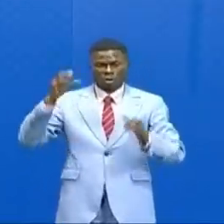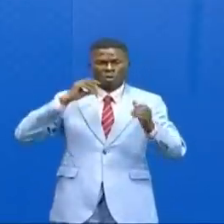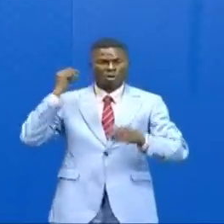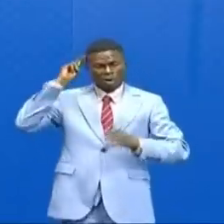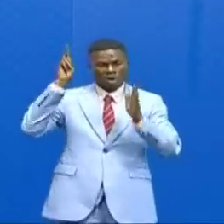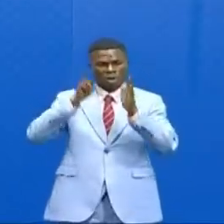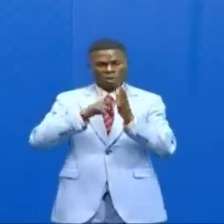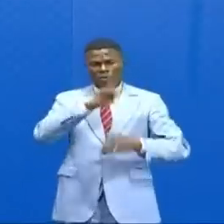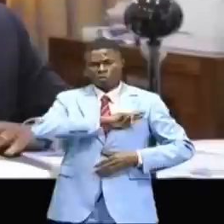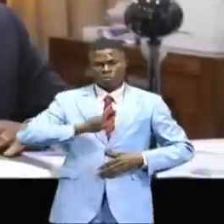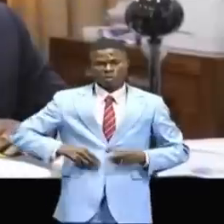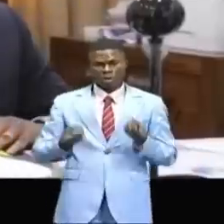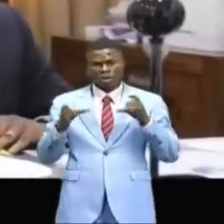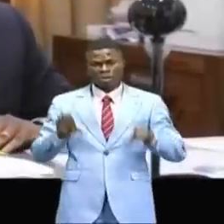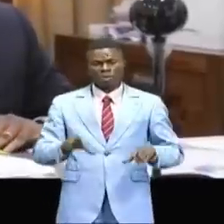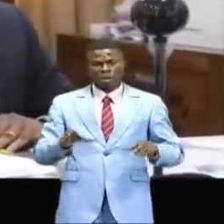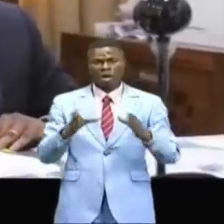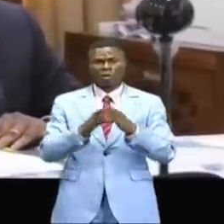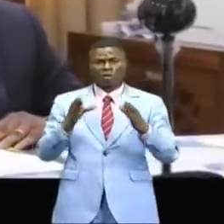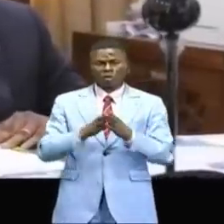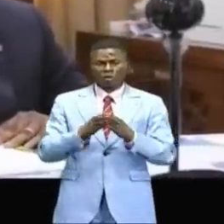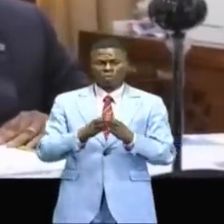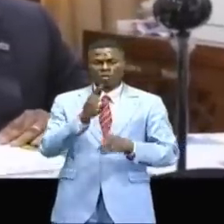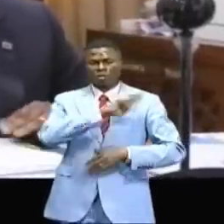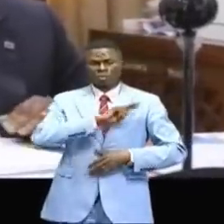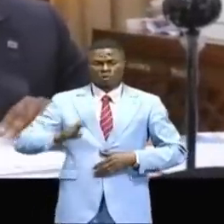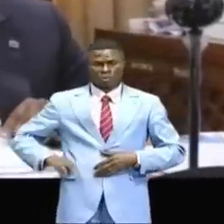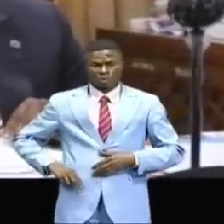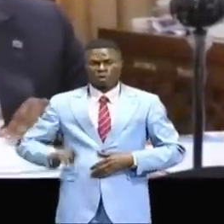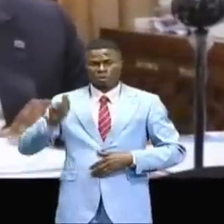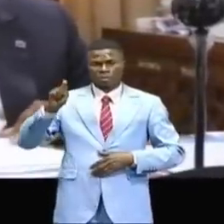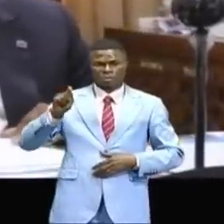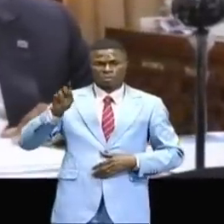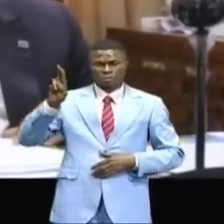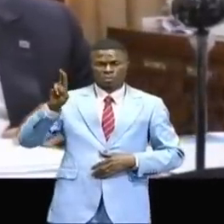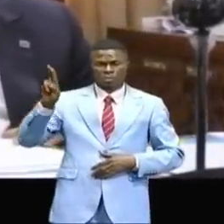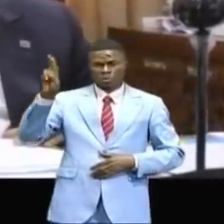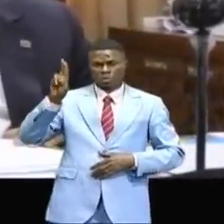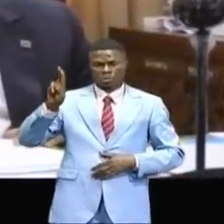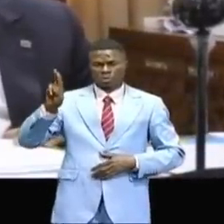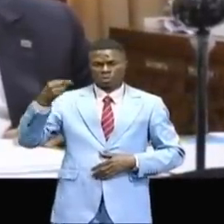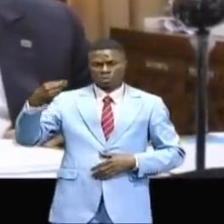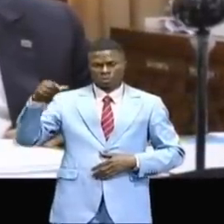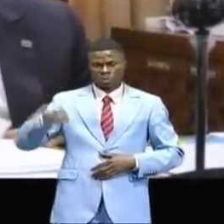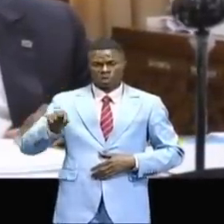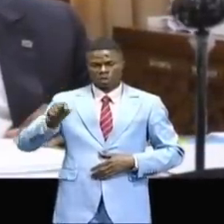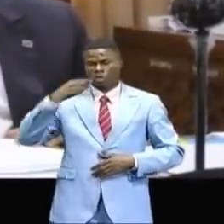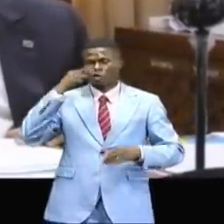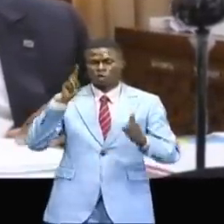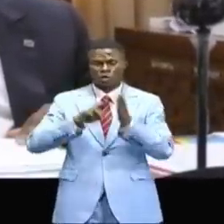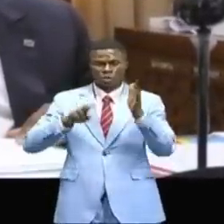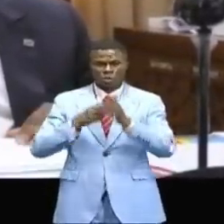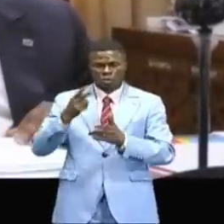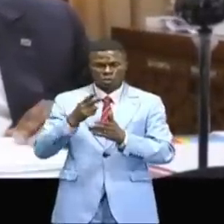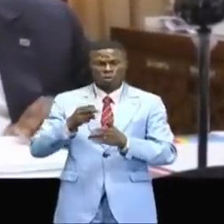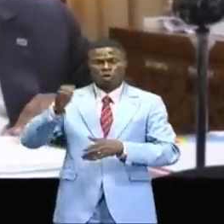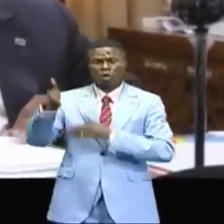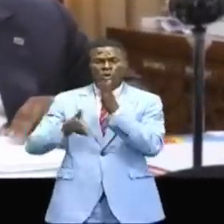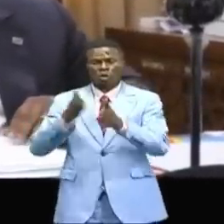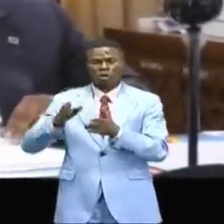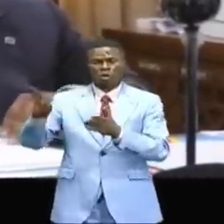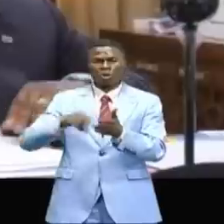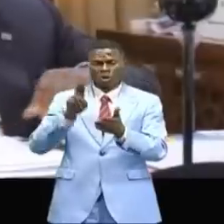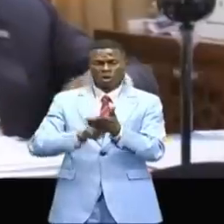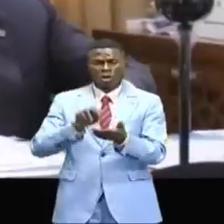de la République démocratique du Congo et la République des Turquies en vue d'éviter la double imposition et de prévenir la fraude et l'évasion fiscale